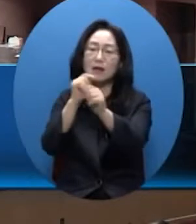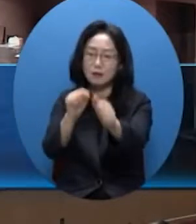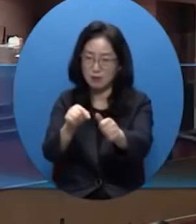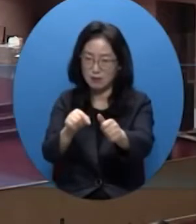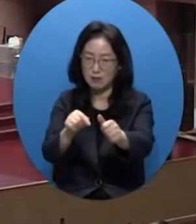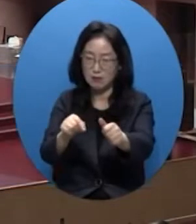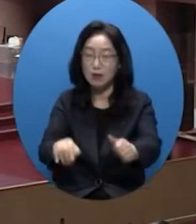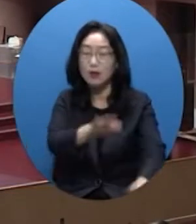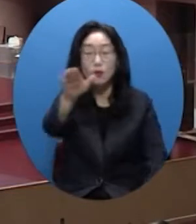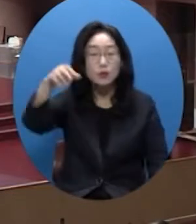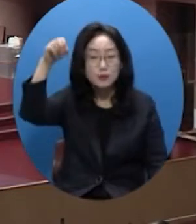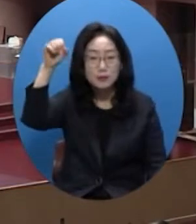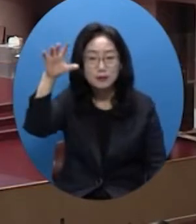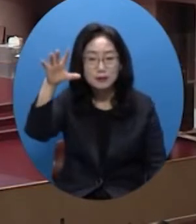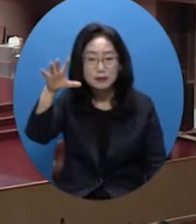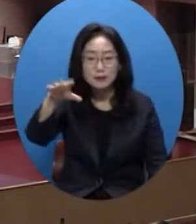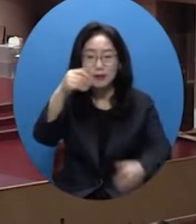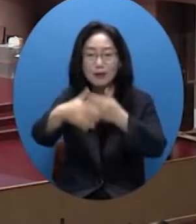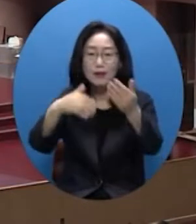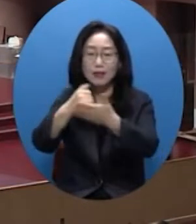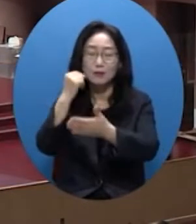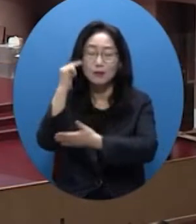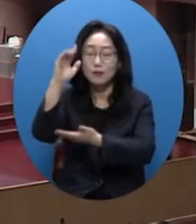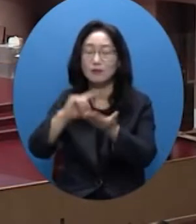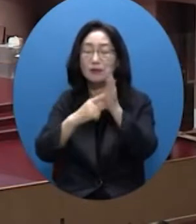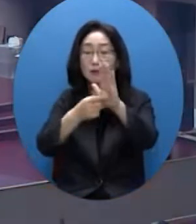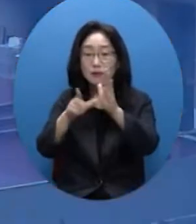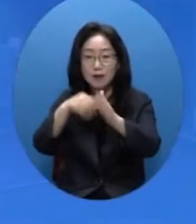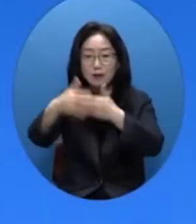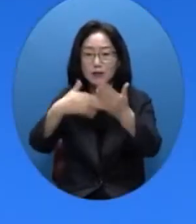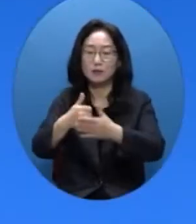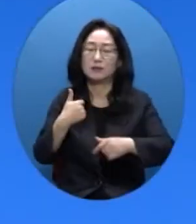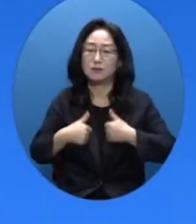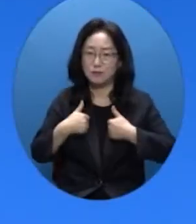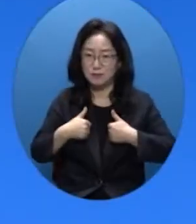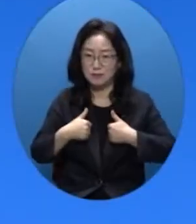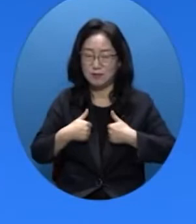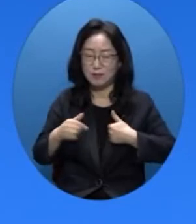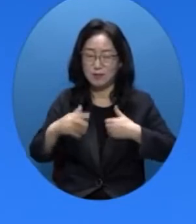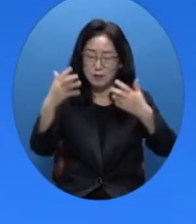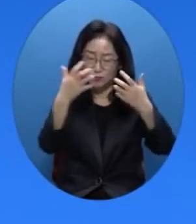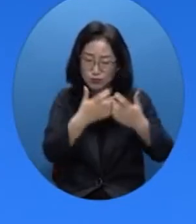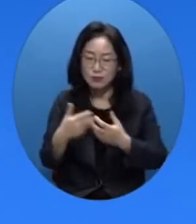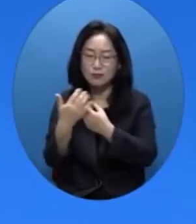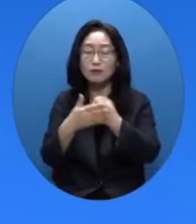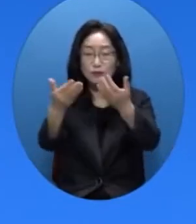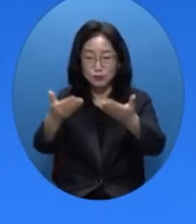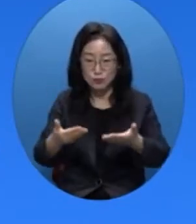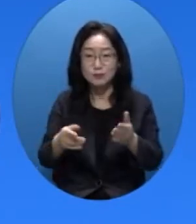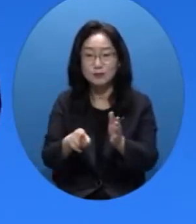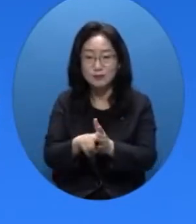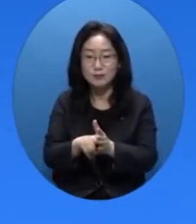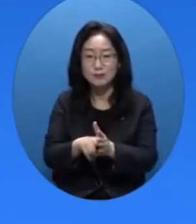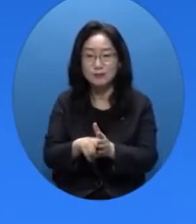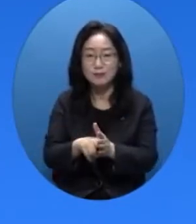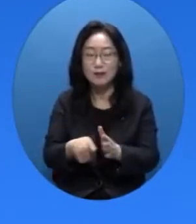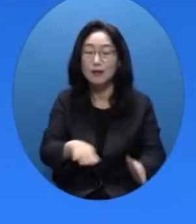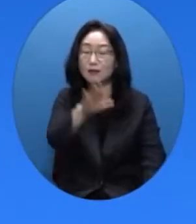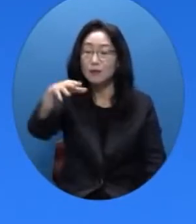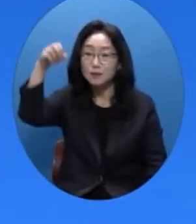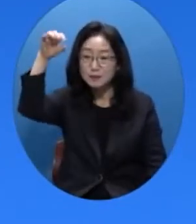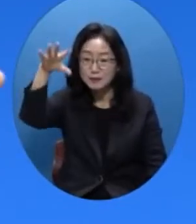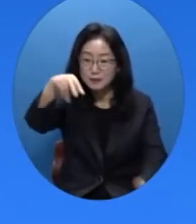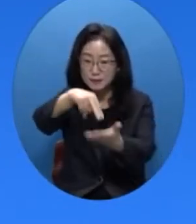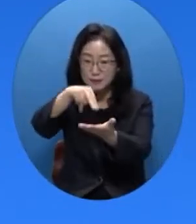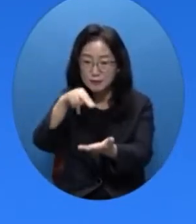우리가 비치되어 업 활용 올라타는 게 될 때 하남 기뻐하시고 우리에게 통산 을 베풀어주시는 것입니다 우리가 빛으로